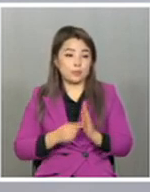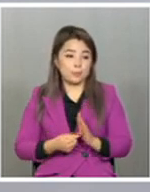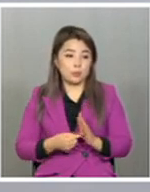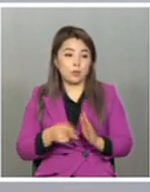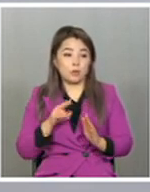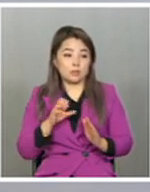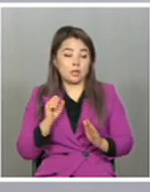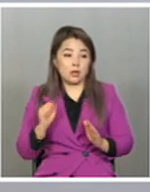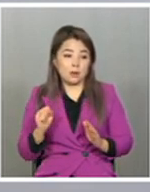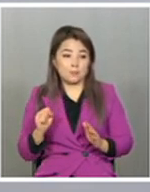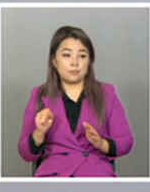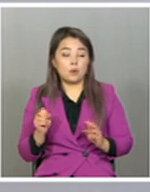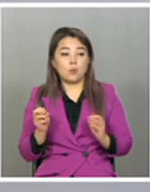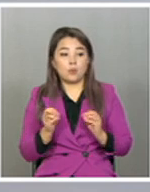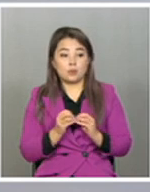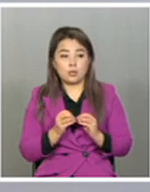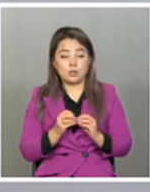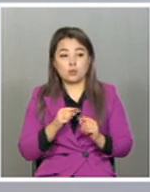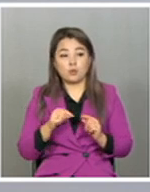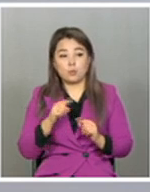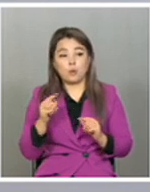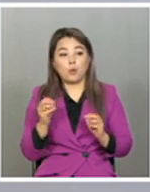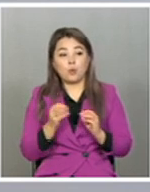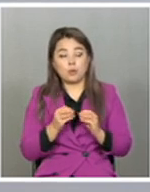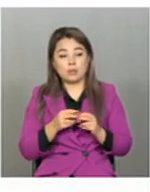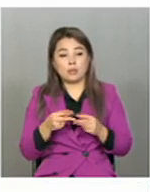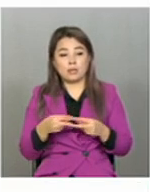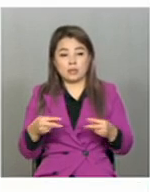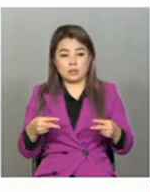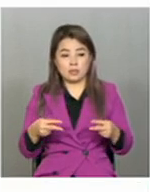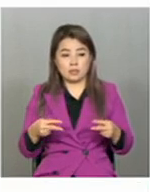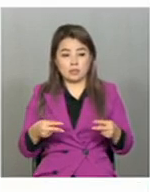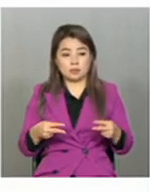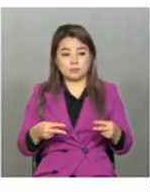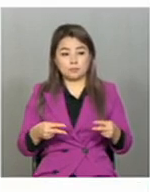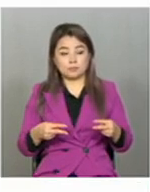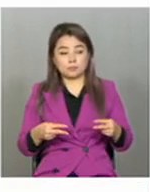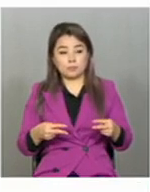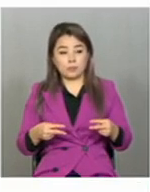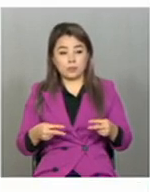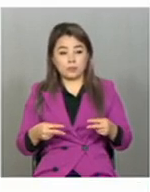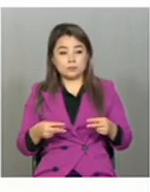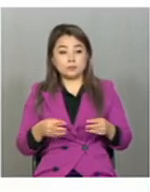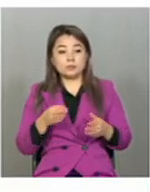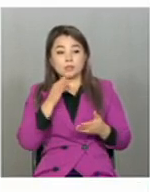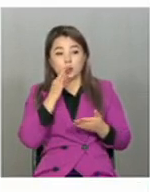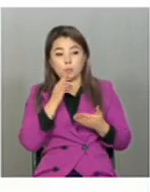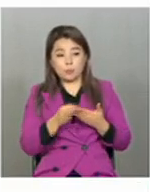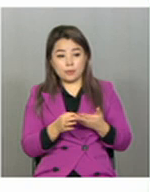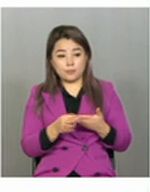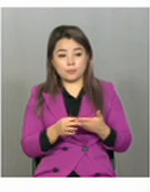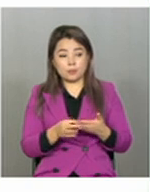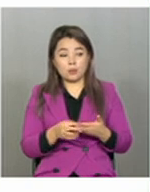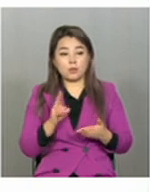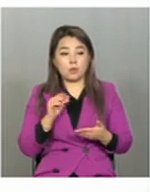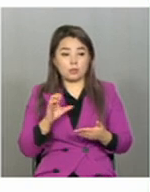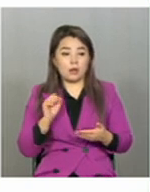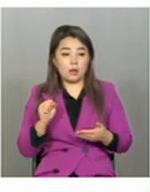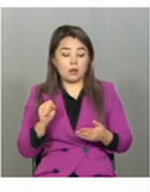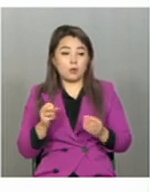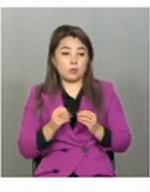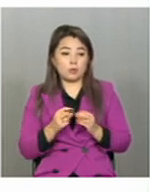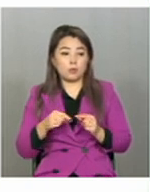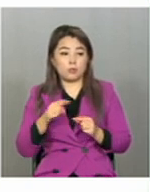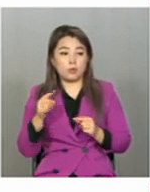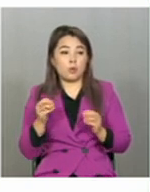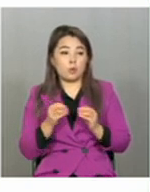а 10-нан түбір астында 10-ға тең болады екен. Жауабы косинус а 10-нан түбір